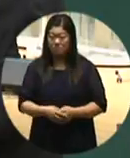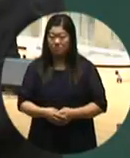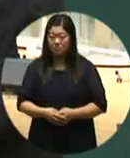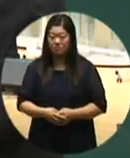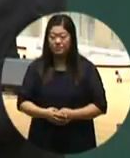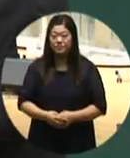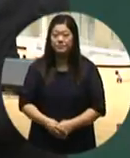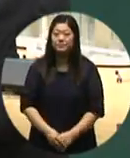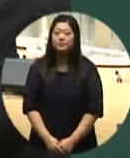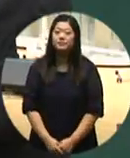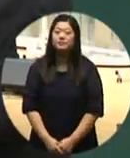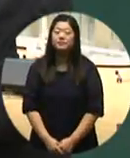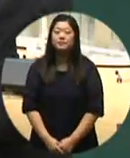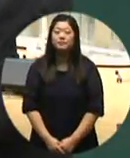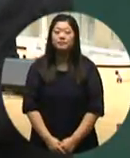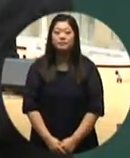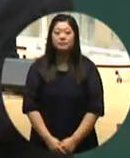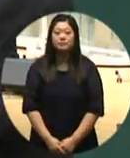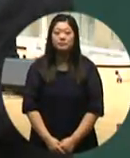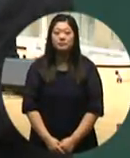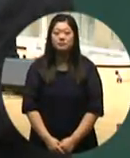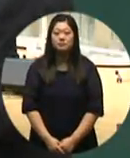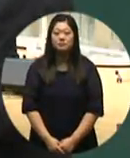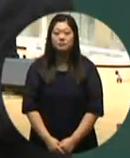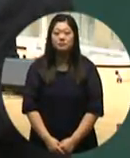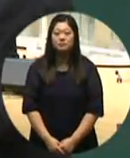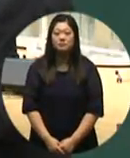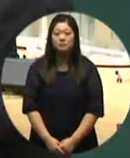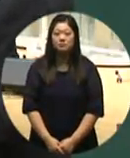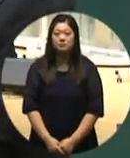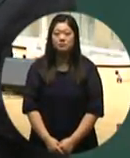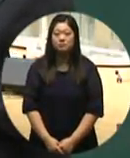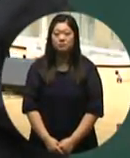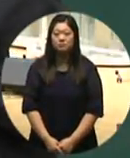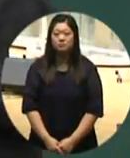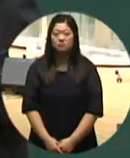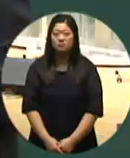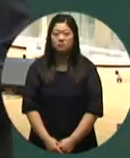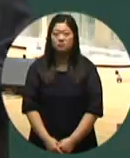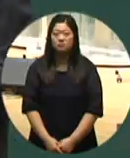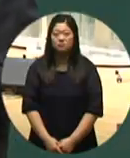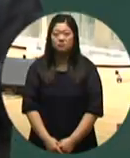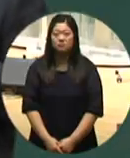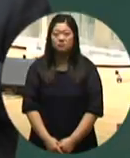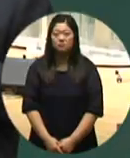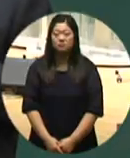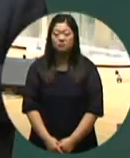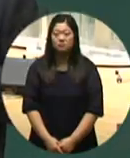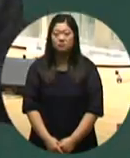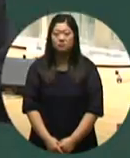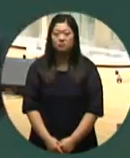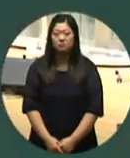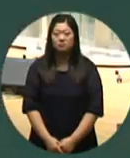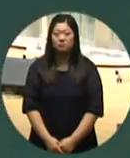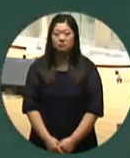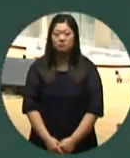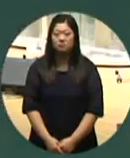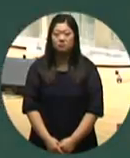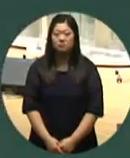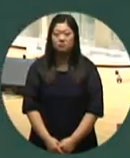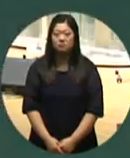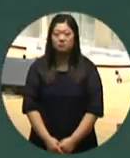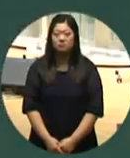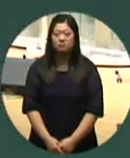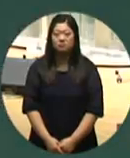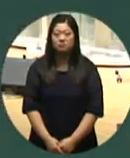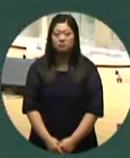actually, I needed to go visit relatives, my family, so I had to use it." 근데 다른 핑계로 이제 처갓집에 전화를 했는데 분명히 돈을 500만 원